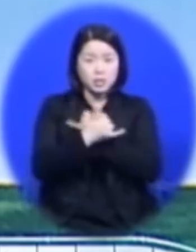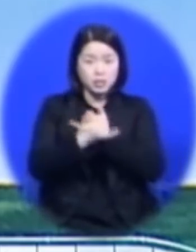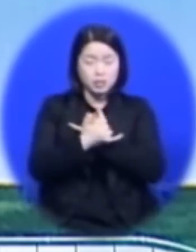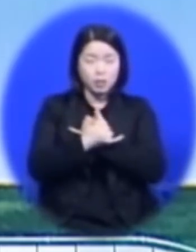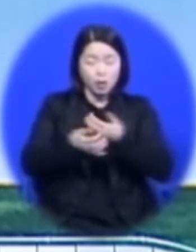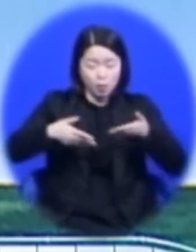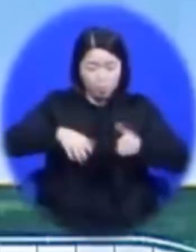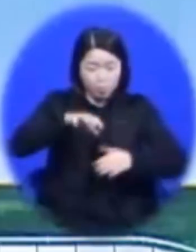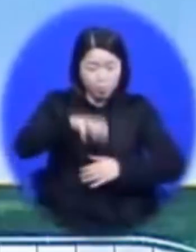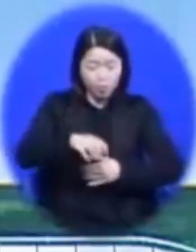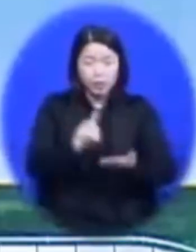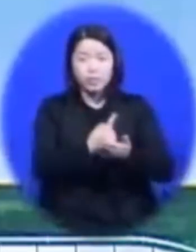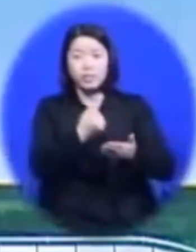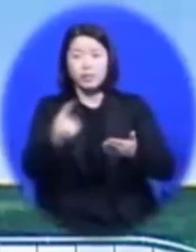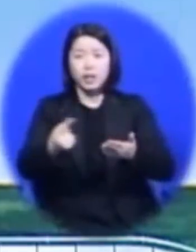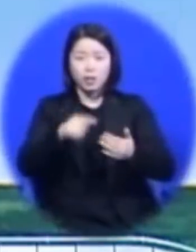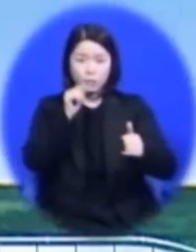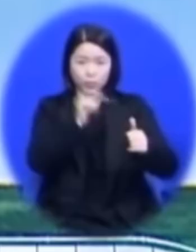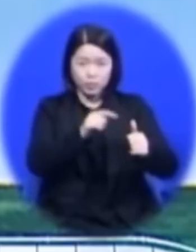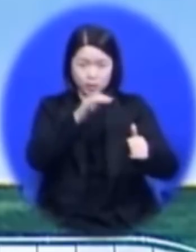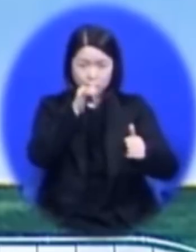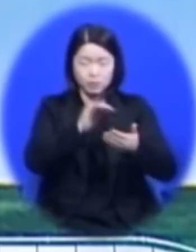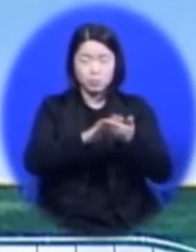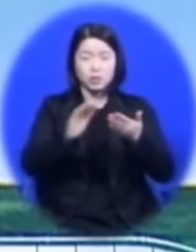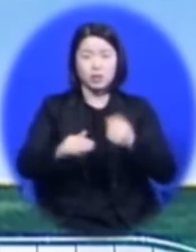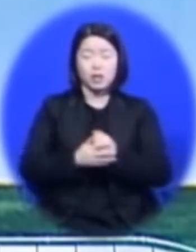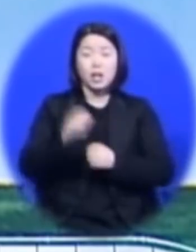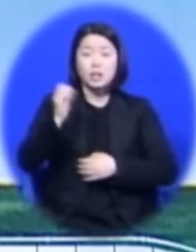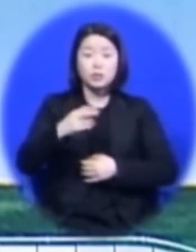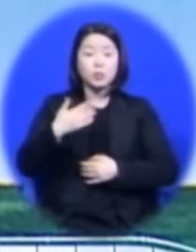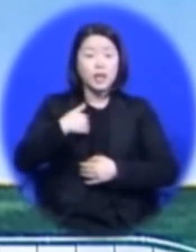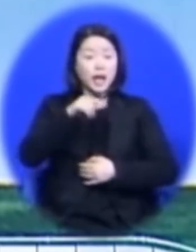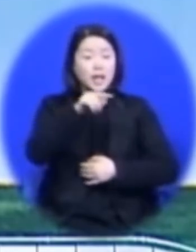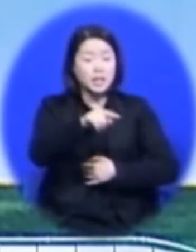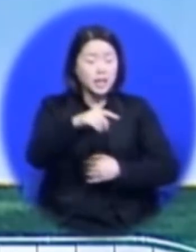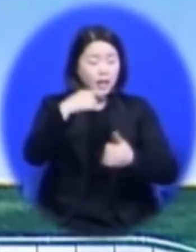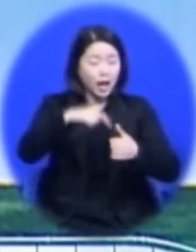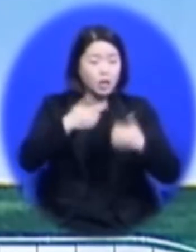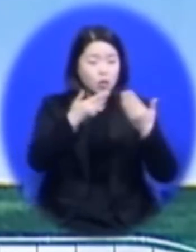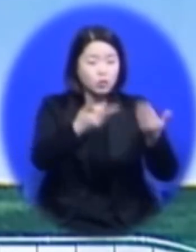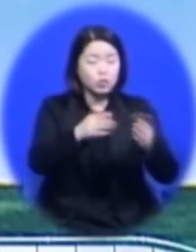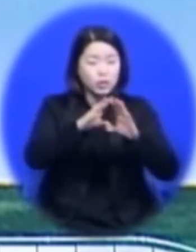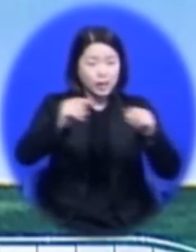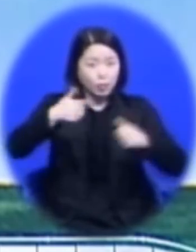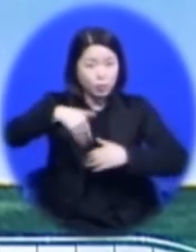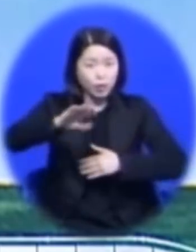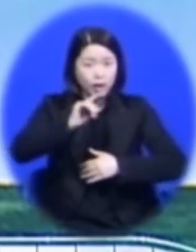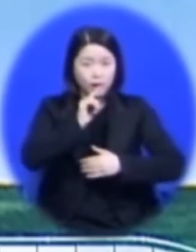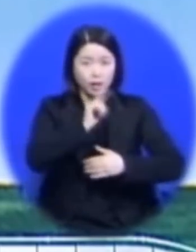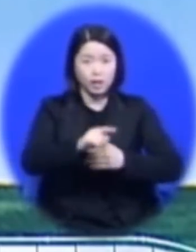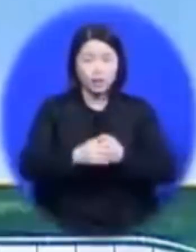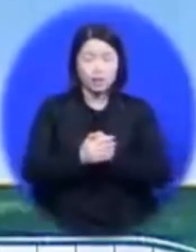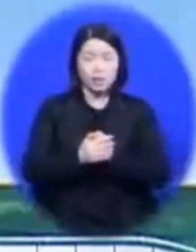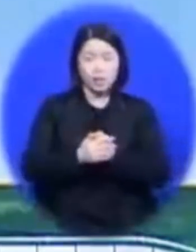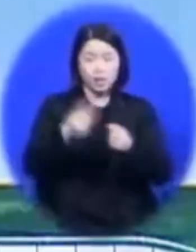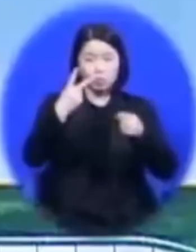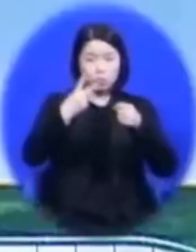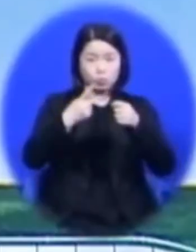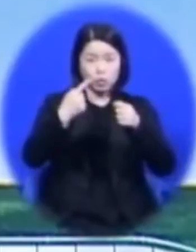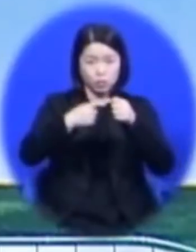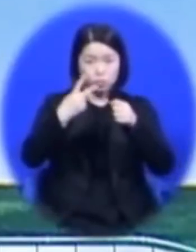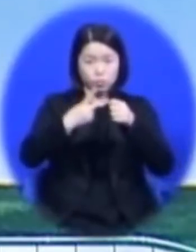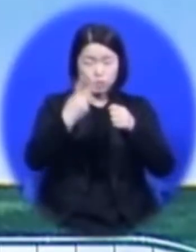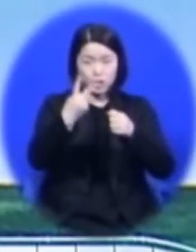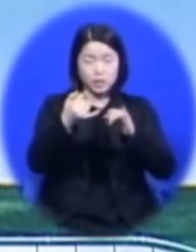그리고 본토를 떠나 라고 말씀합니다 그리고 내가 너에게 지시할 땅으로 가라 하면서 두 가지 약속을 하셨는데